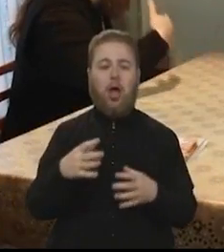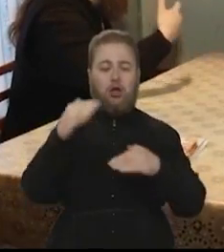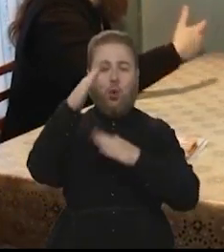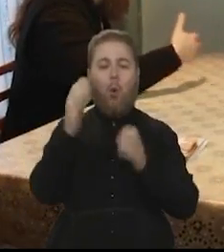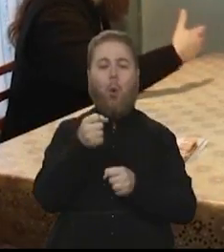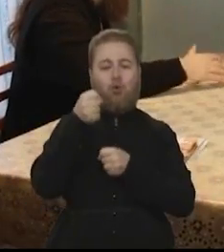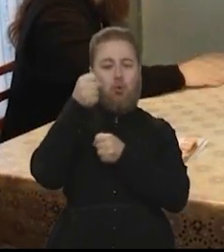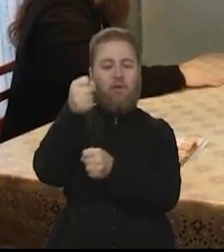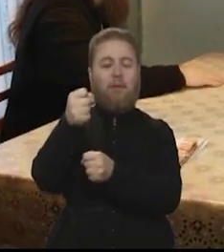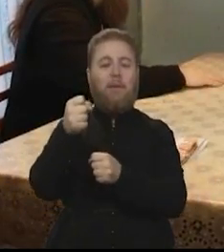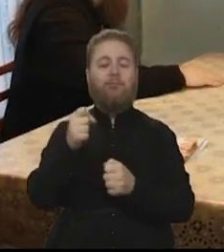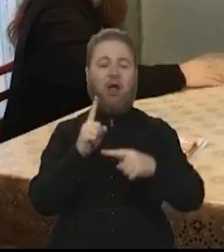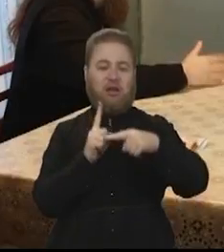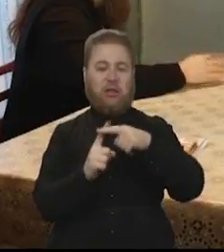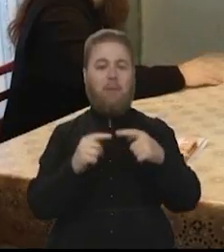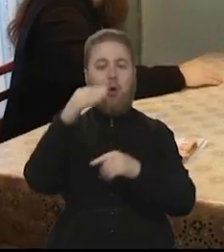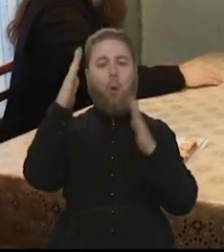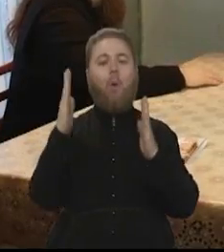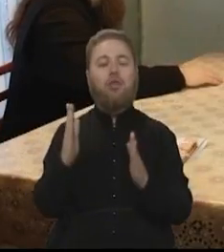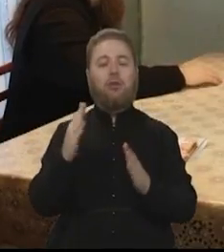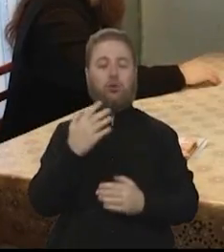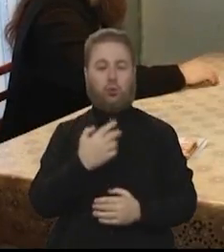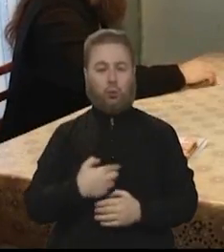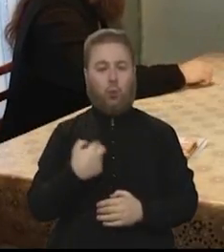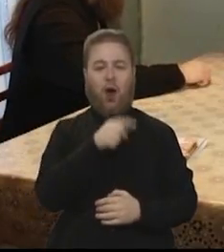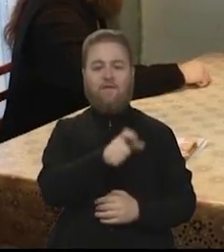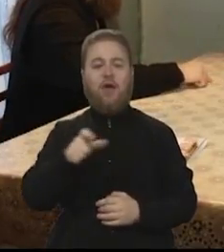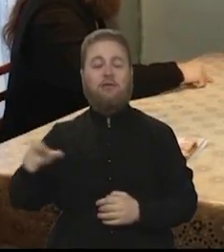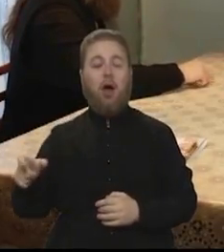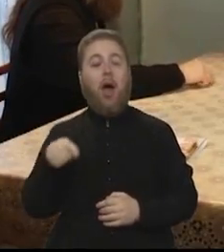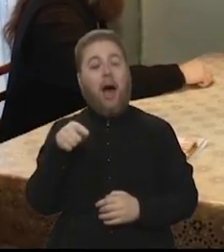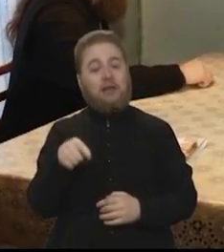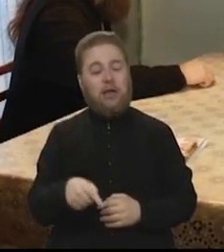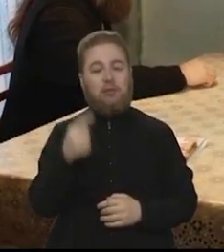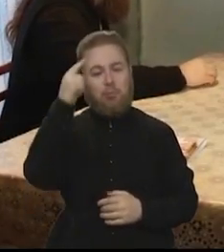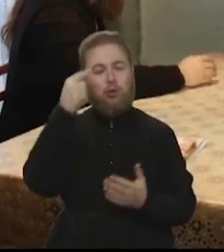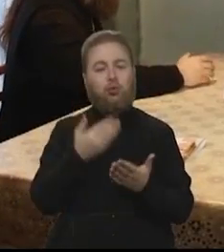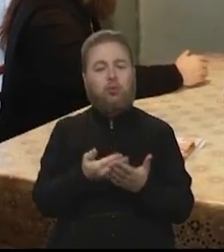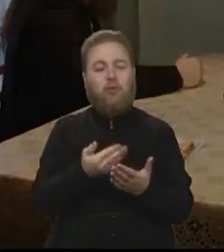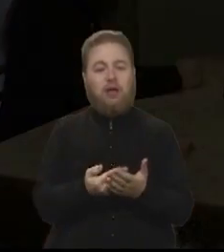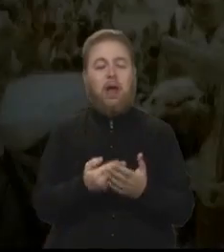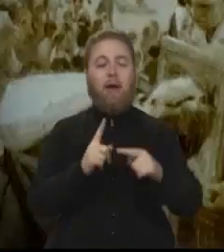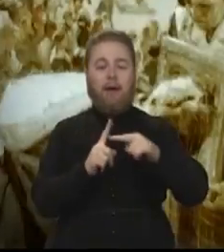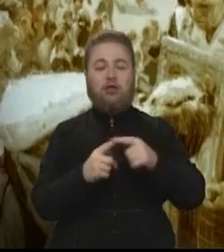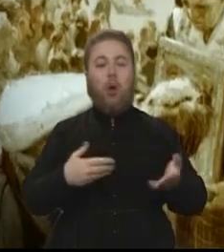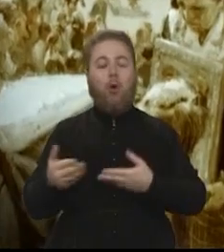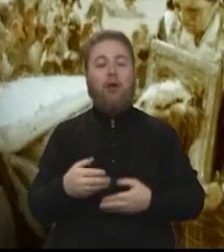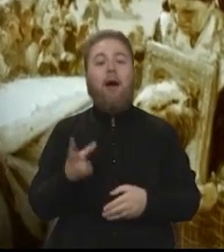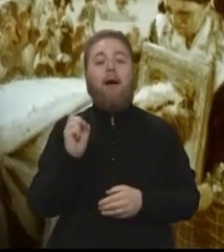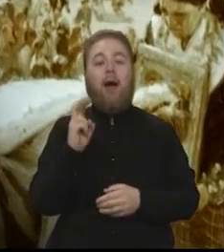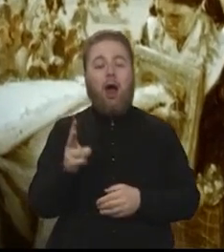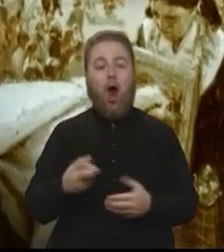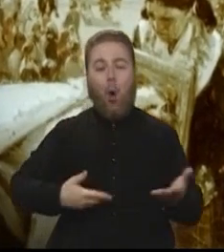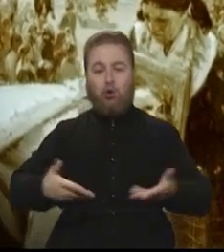такими крестами, с иконами, с духовенством. А здесь подразумевался, конечно, крестный ход как хождение с